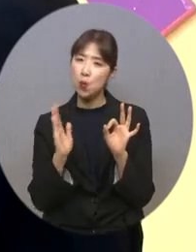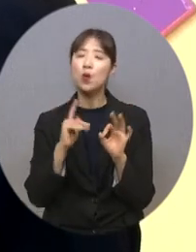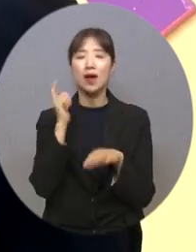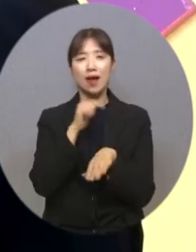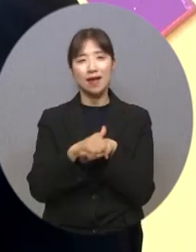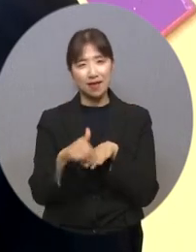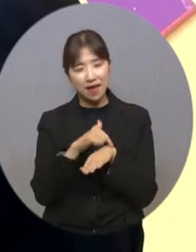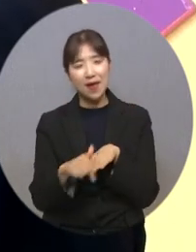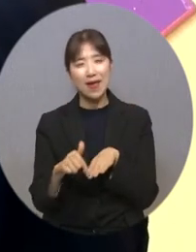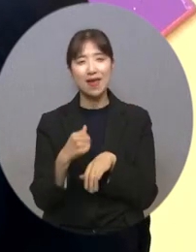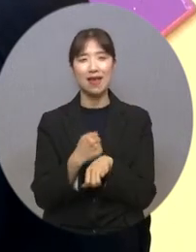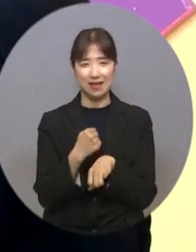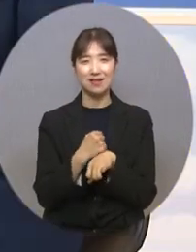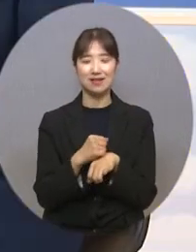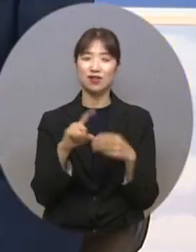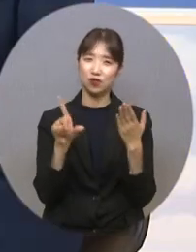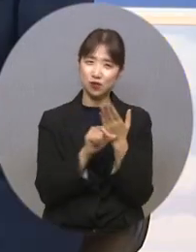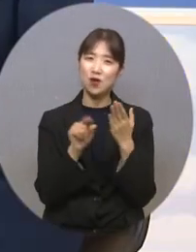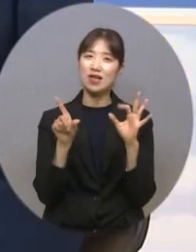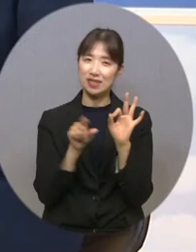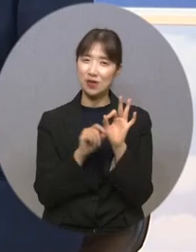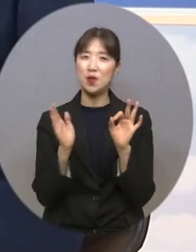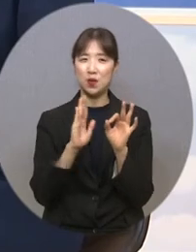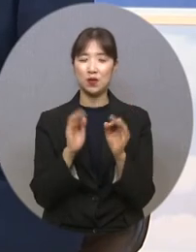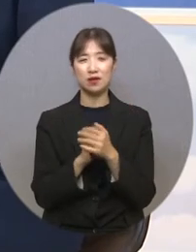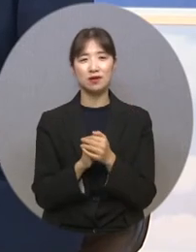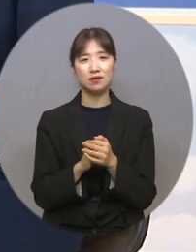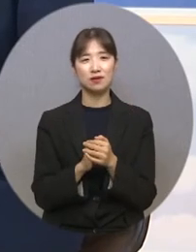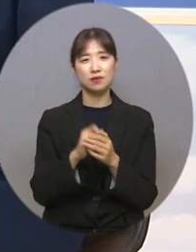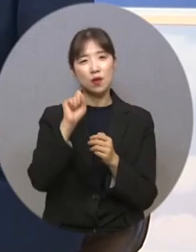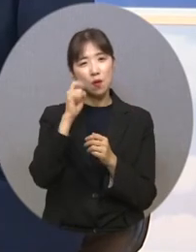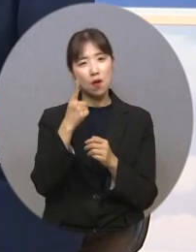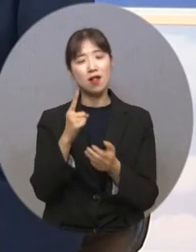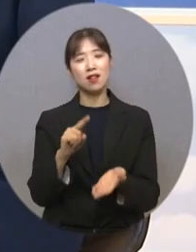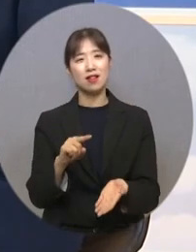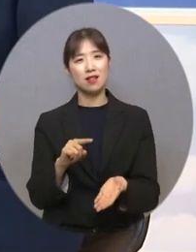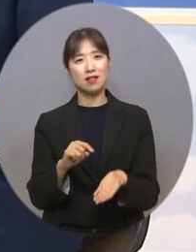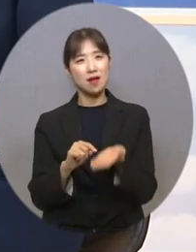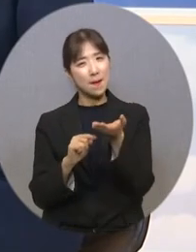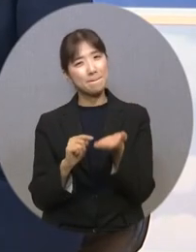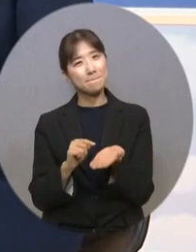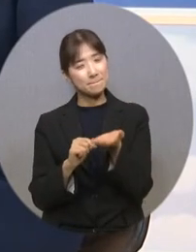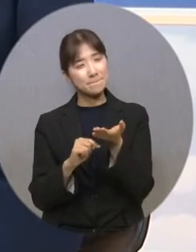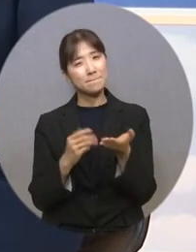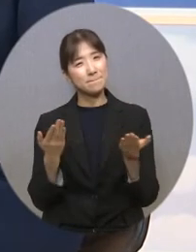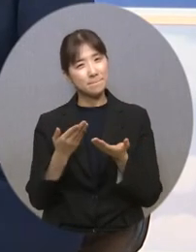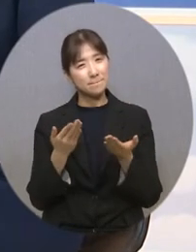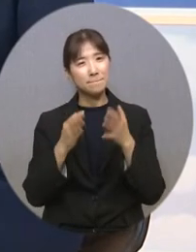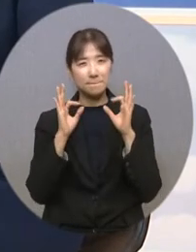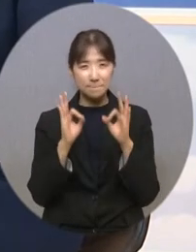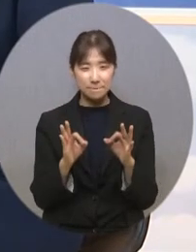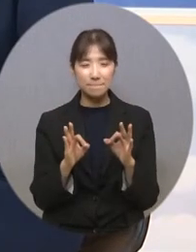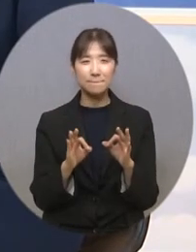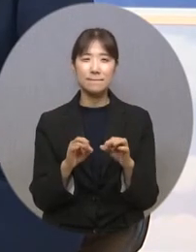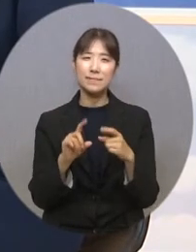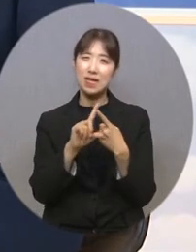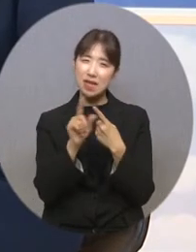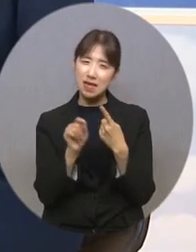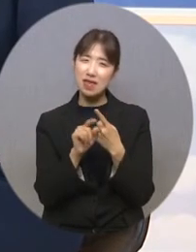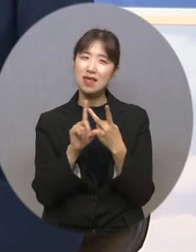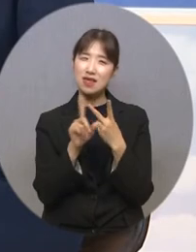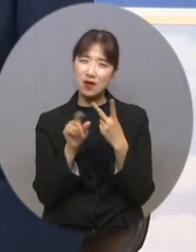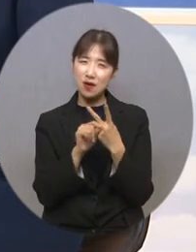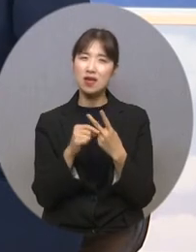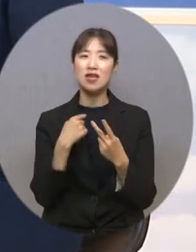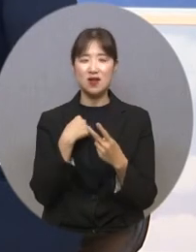이렇게 잤거든요. 네. 9월, 10월에. 그래서 이제 올 상반기를 이렇게 진행을 이렇게 하다 보니까 한 1, 2월 이렇게 하다 보니까 사실은 저희가